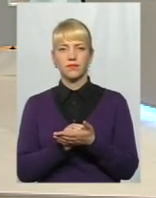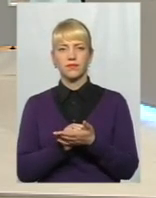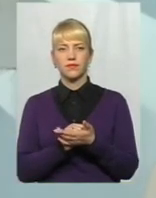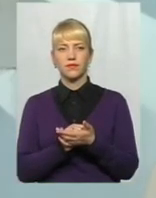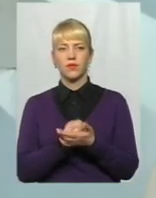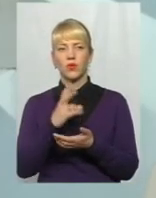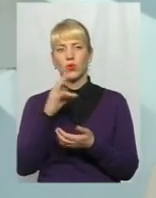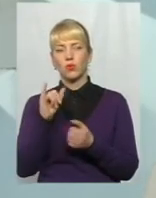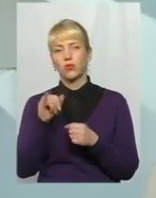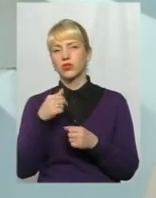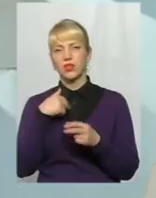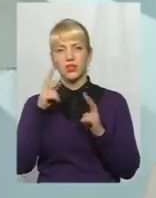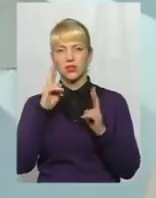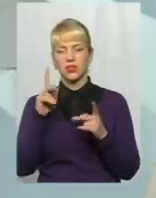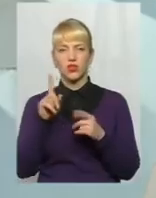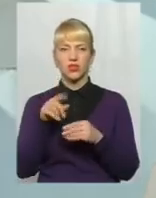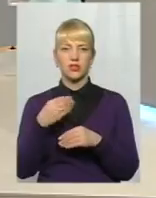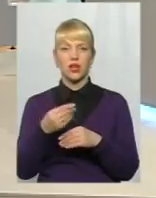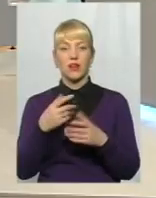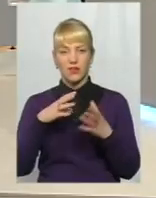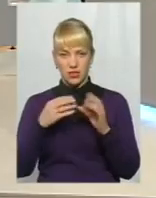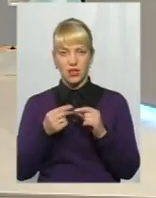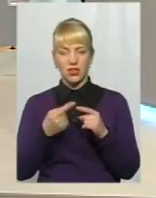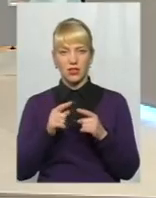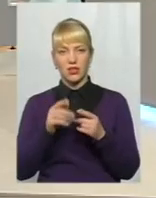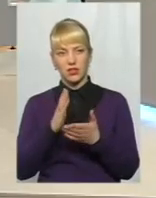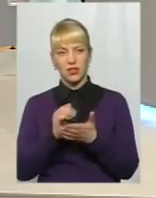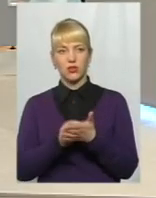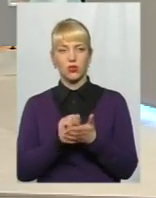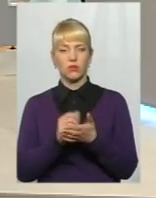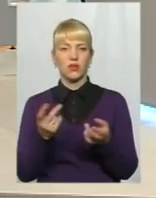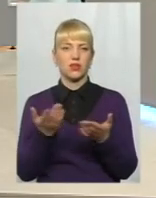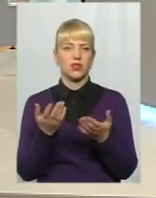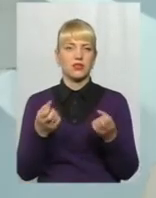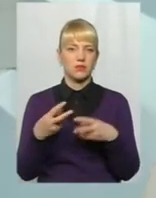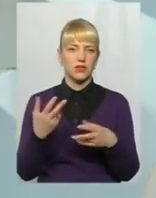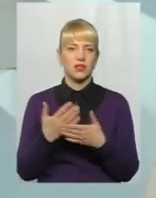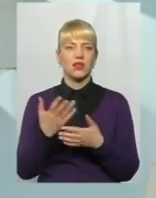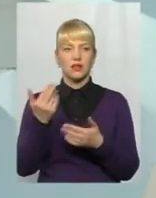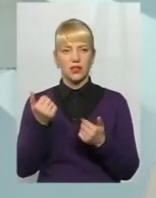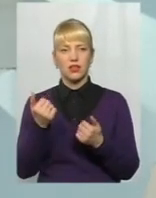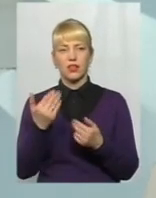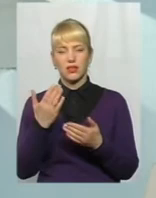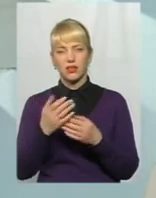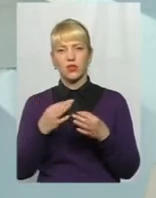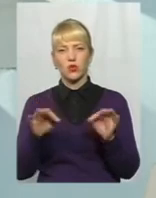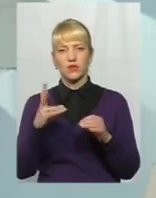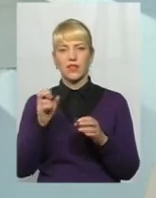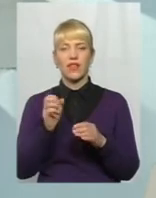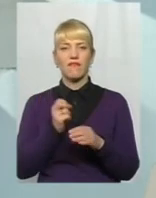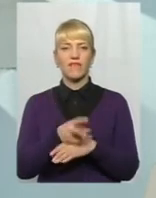Ну, мабуть, можете, я не знаю, чи вони покажуть. Ні, ну це взагалі є документи? Ну, є публічні відповідні. Да, звичайно, є дозвіл на викиди.